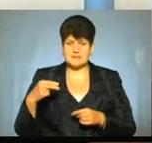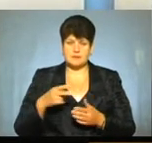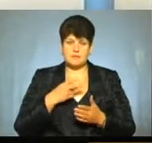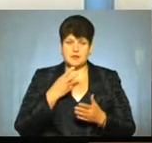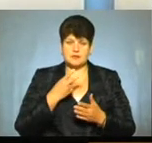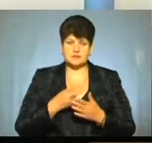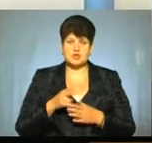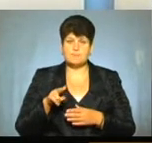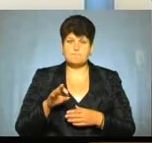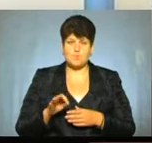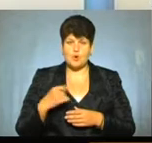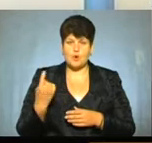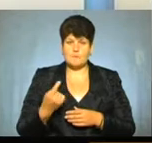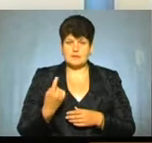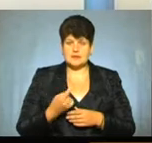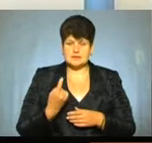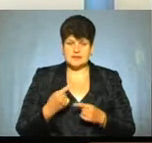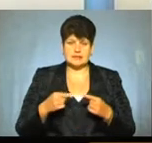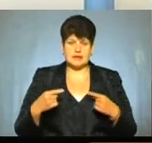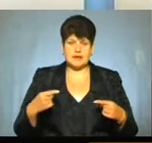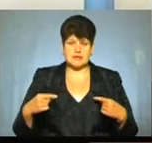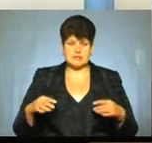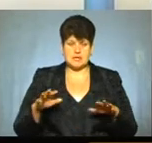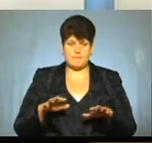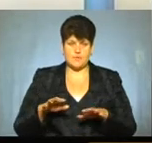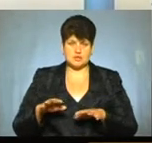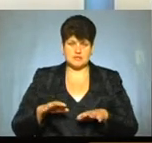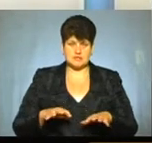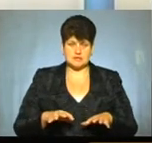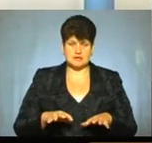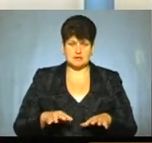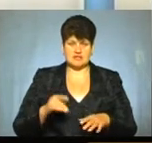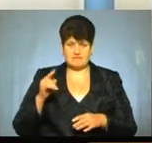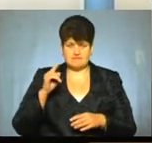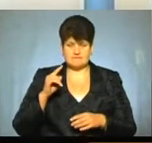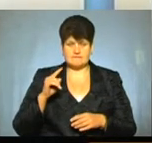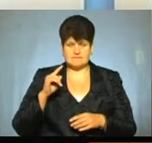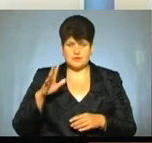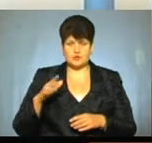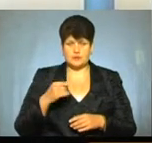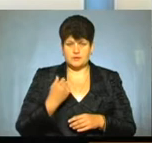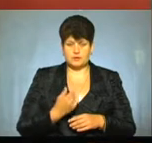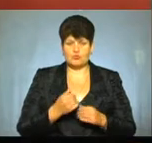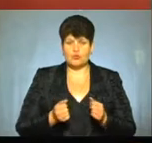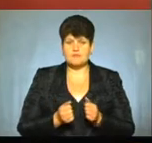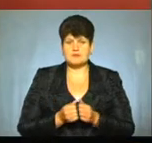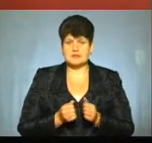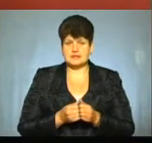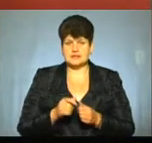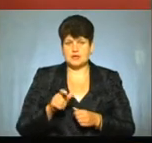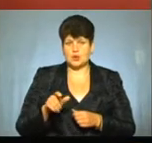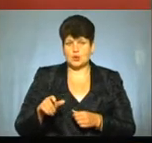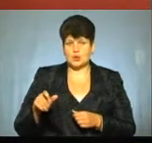призначає по областях і на різні посади досить відомих йому, скажімо так, в якійсь мірі близьких